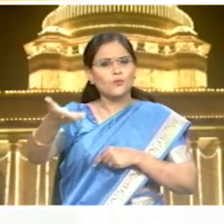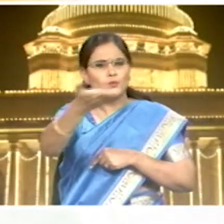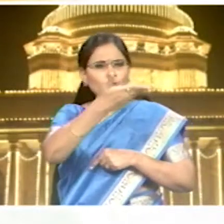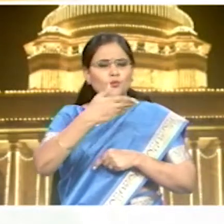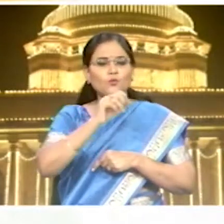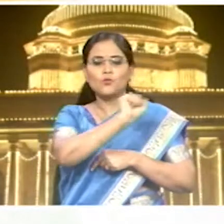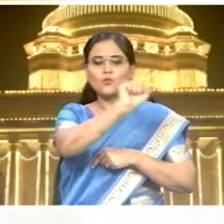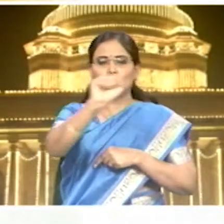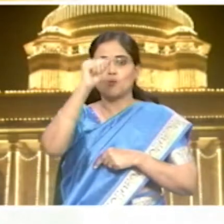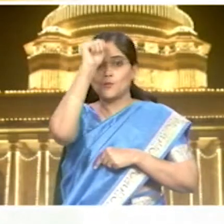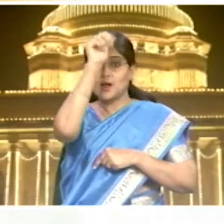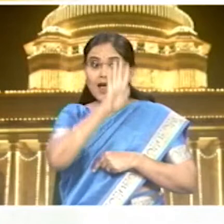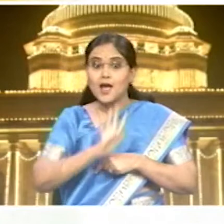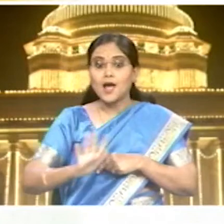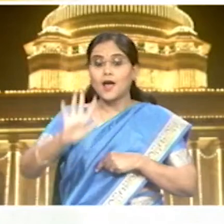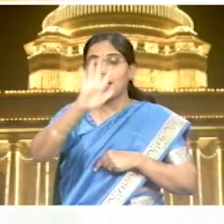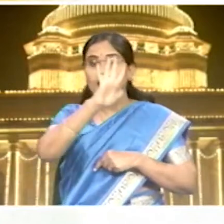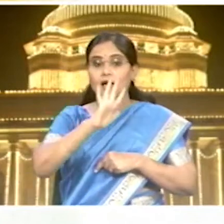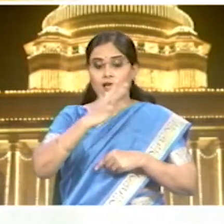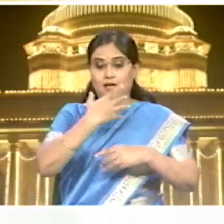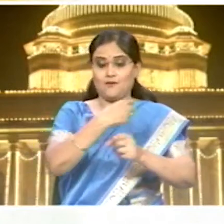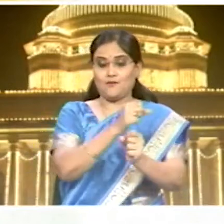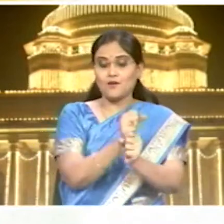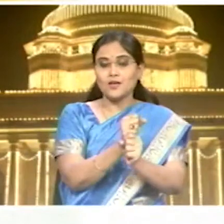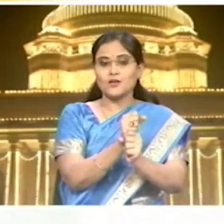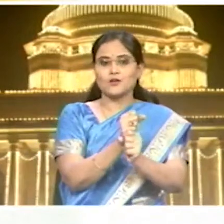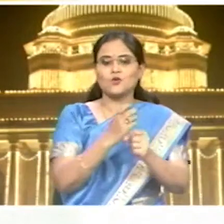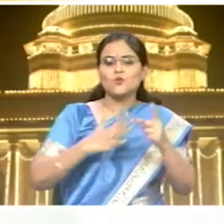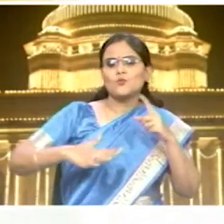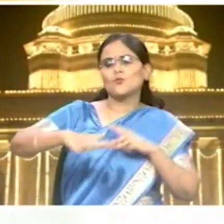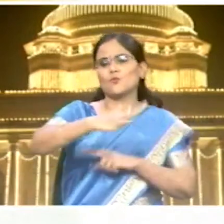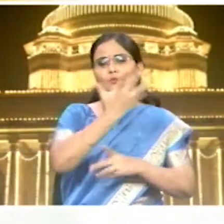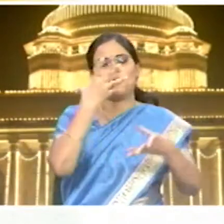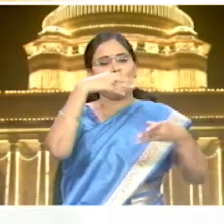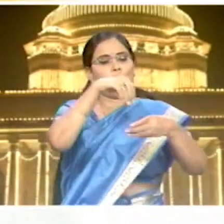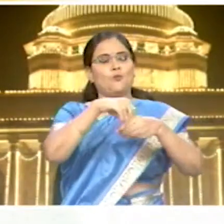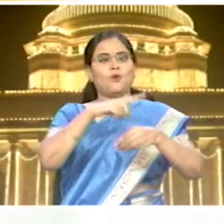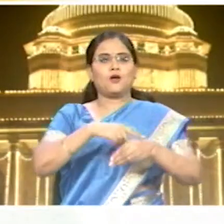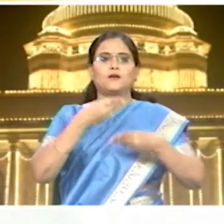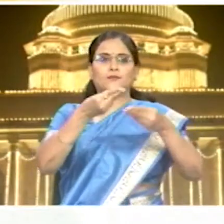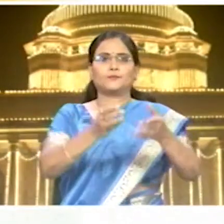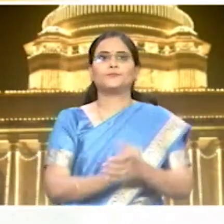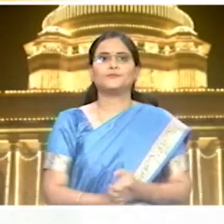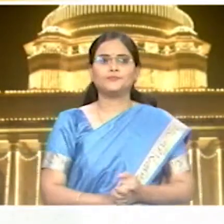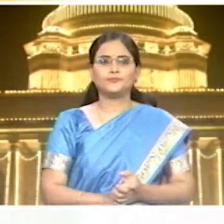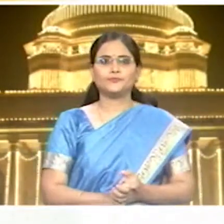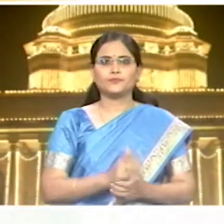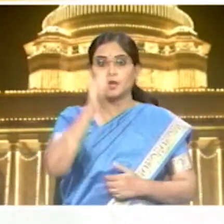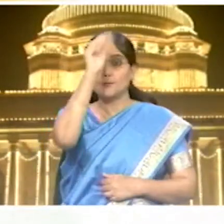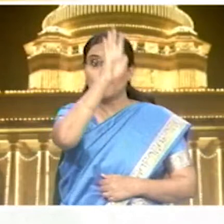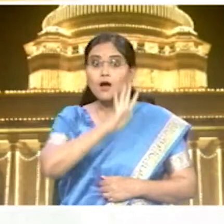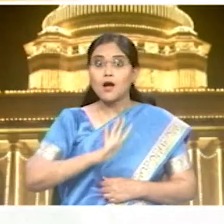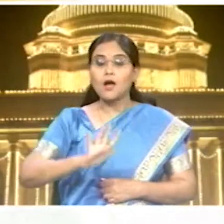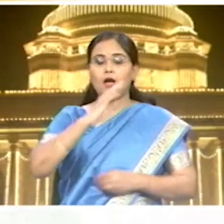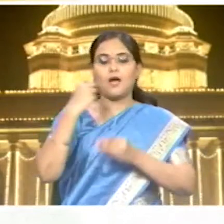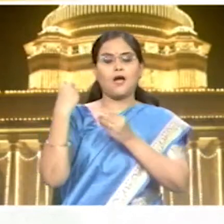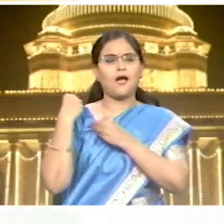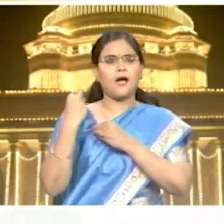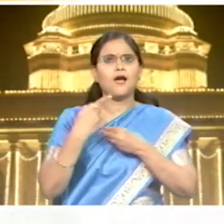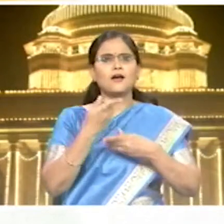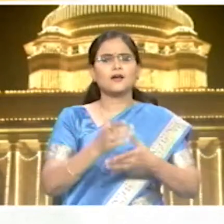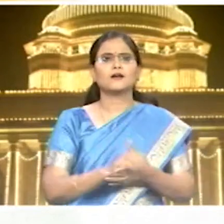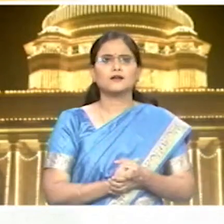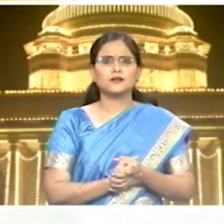की सामूहिक प्रक्रिया में भाग लेने का अवसर प्रदान किया। भारत को यह श्रेय जाता है कि